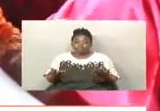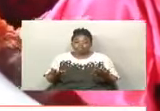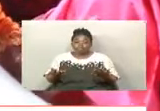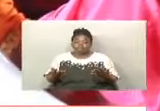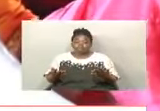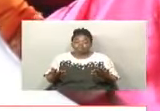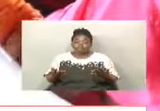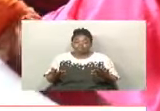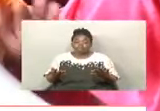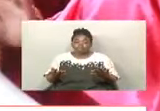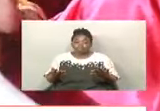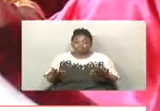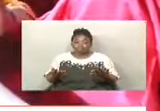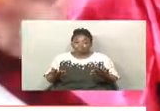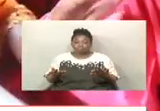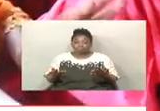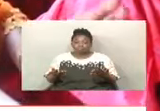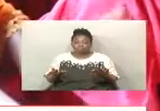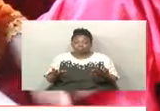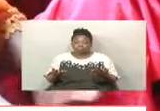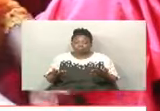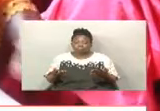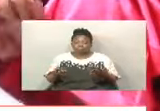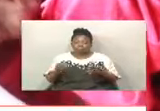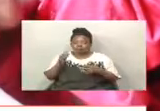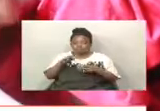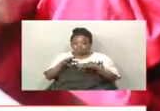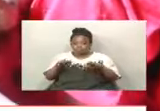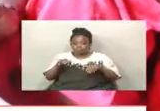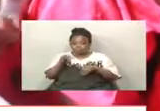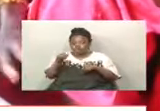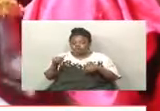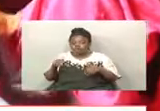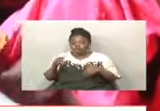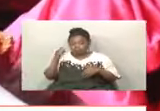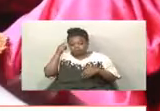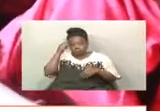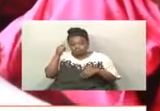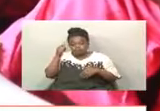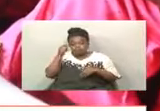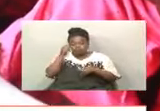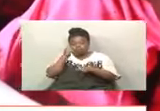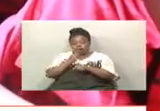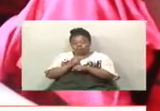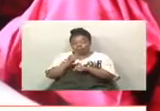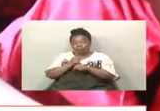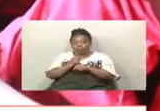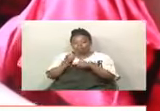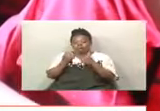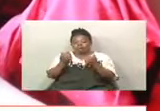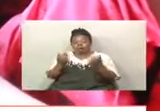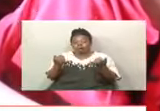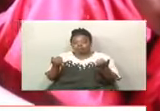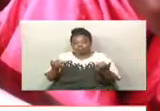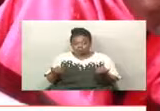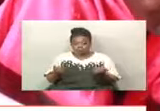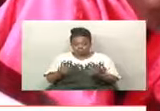bwemumalanga okutwala awo bwe mujjangako ettaka lyamu erisigadde ly'abaana bawala